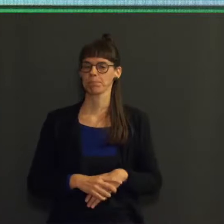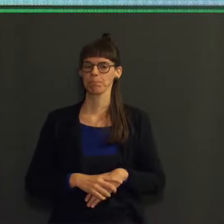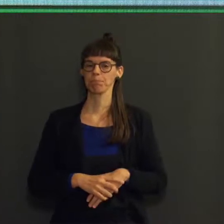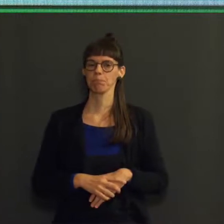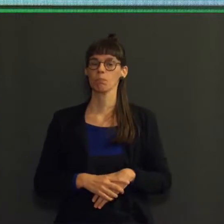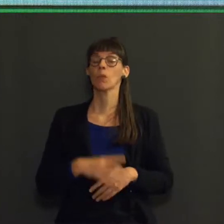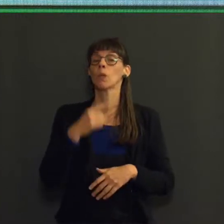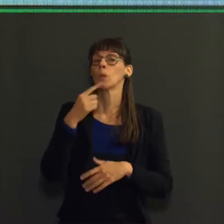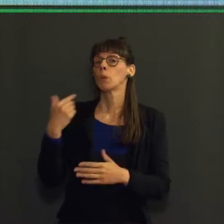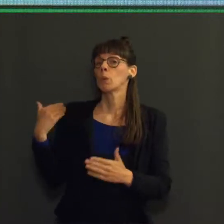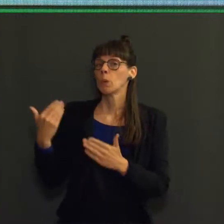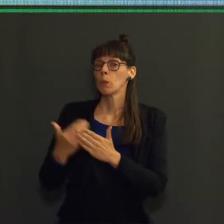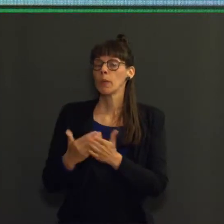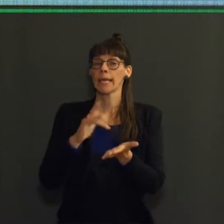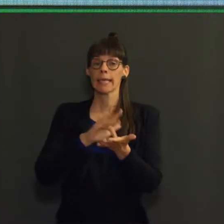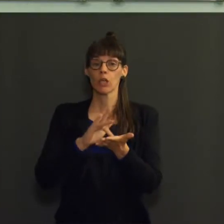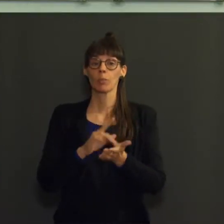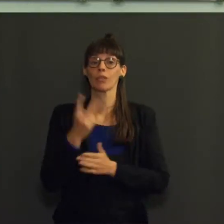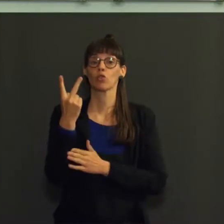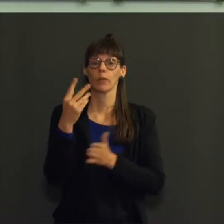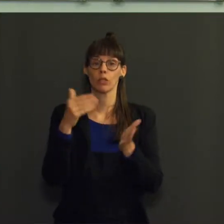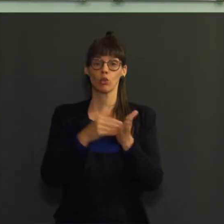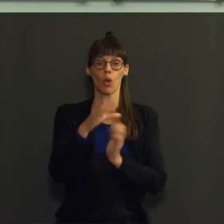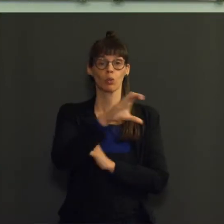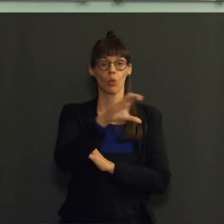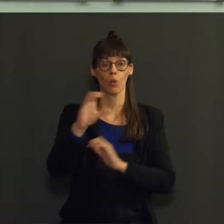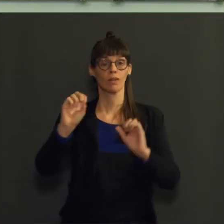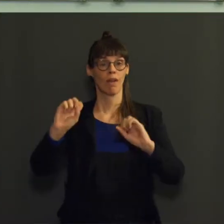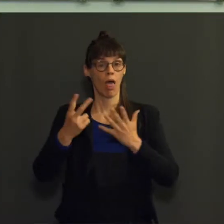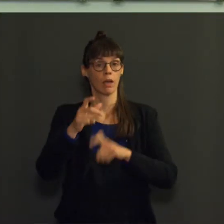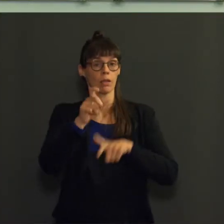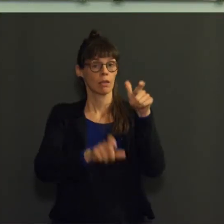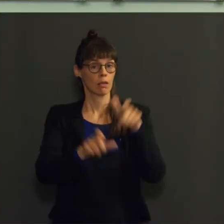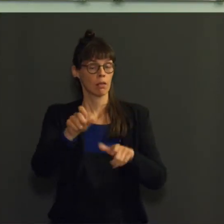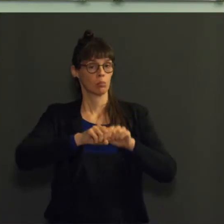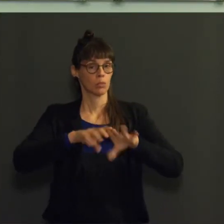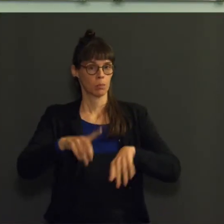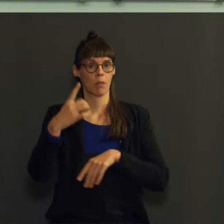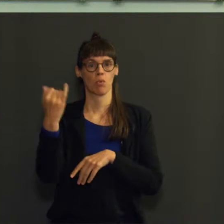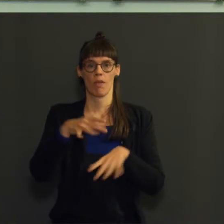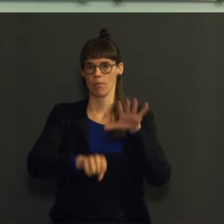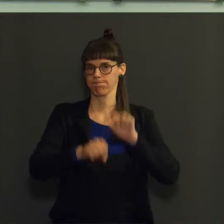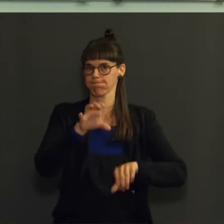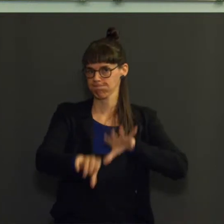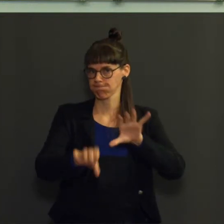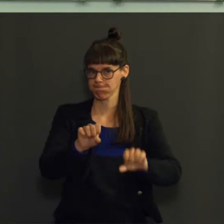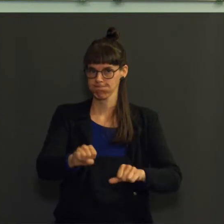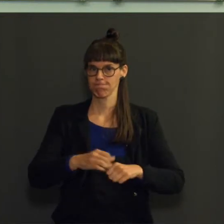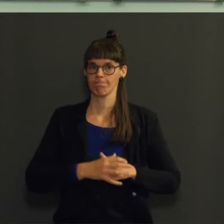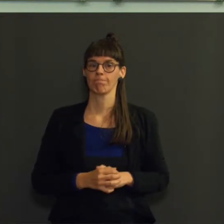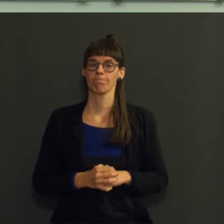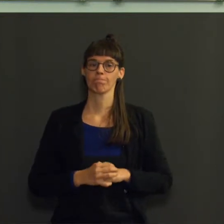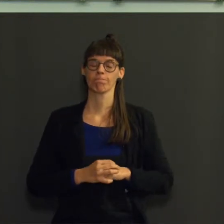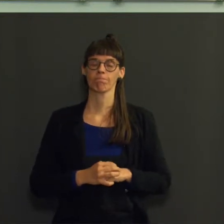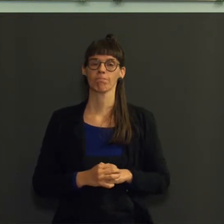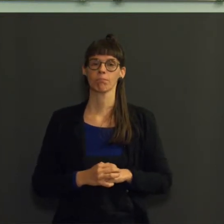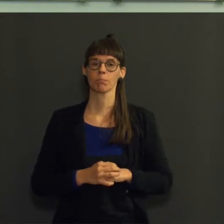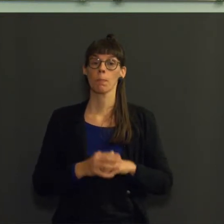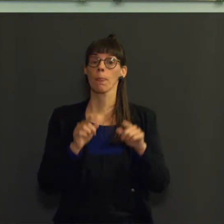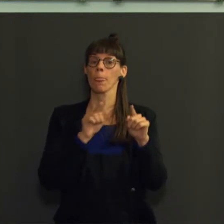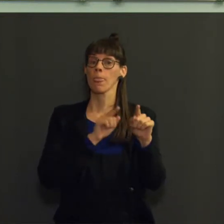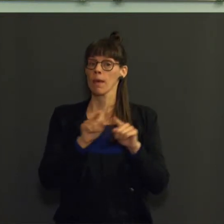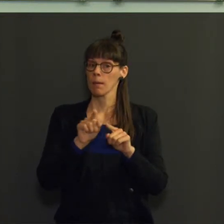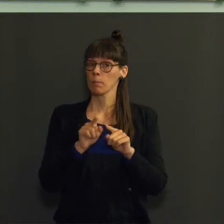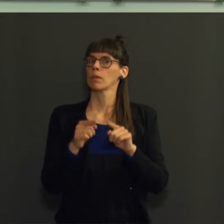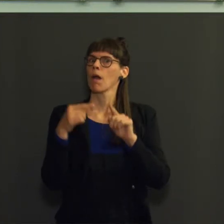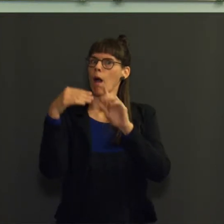De afgelopen week werden er gemiddeld 2118 besmettingen per dag vastgesteld. En dat is